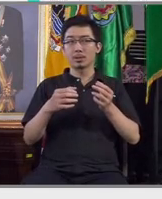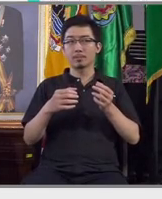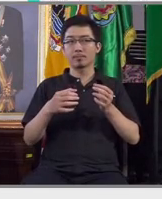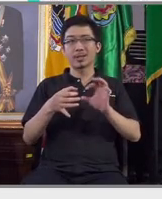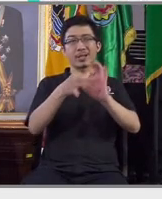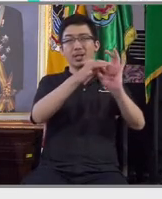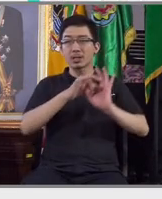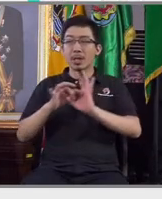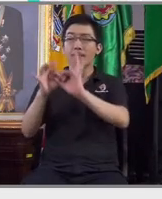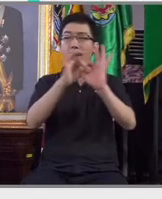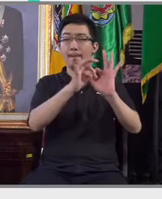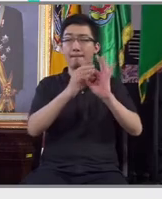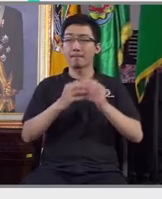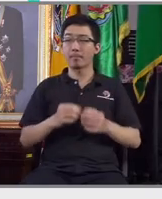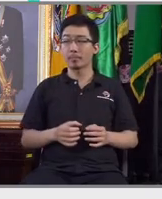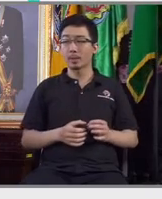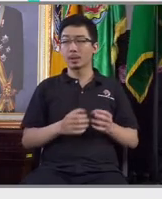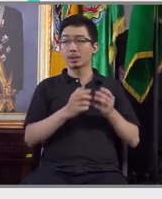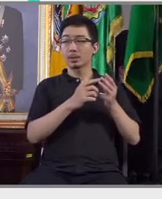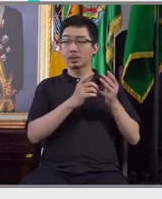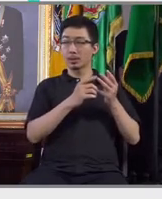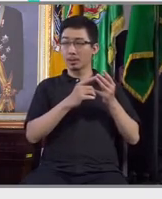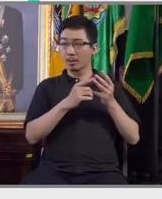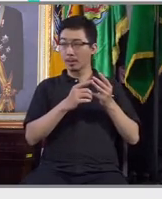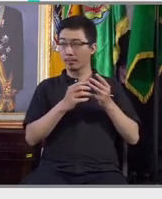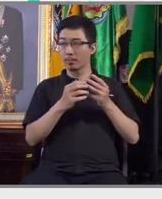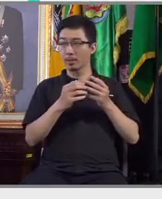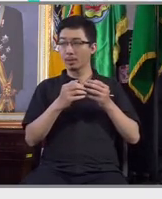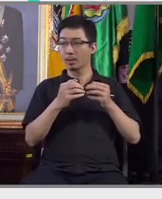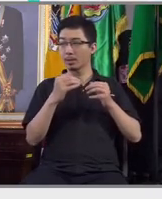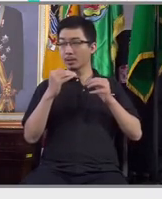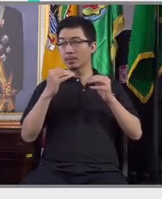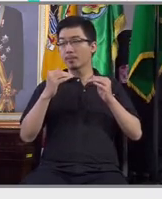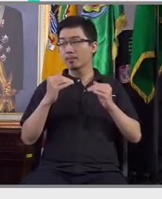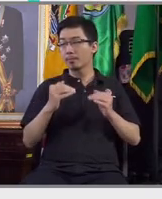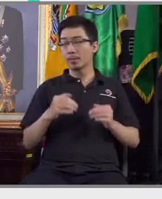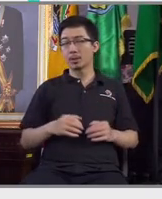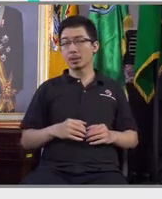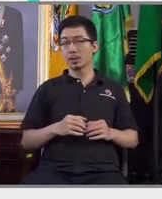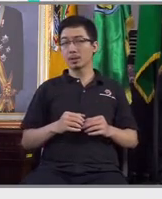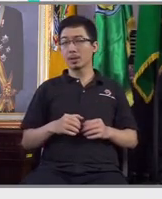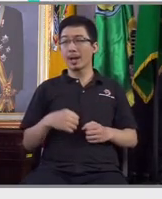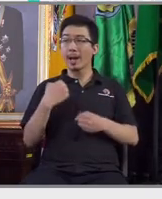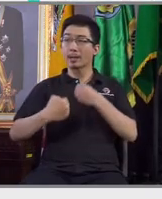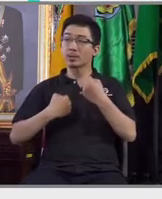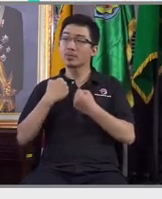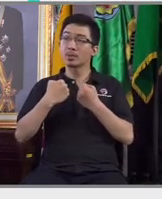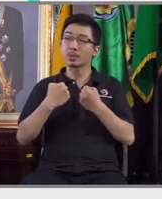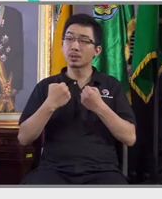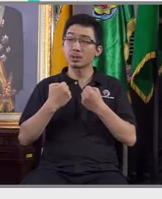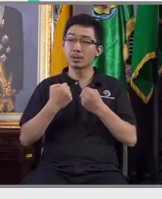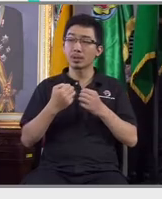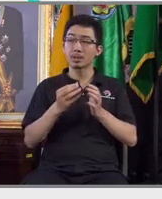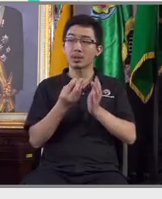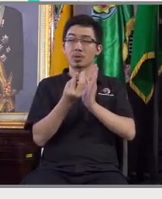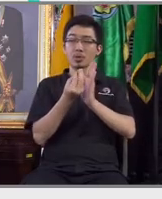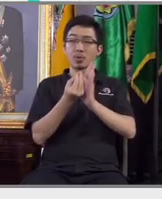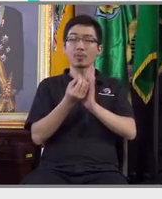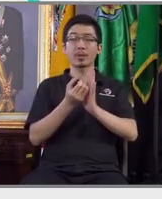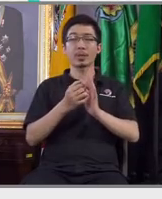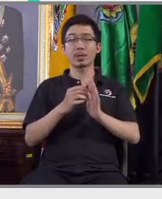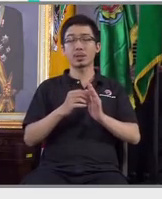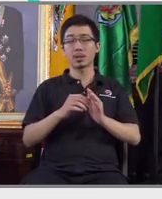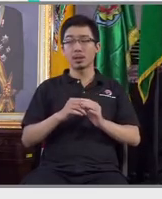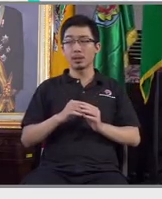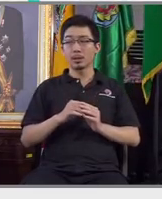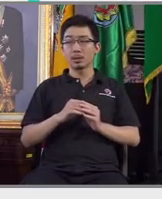dan wilayah pemasaran. Kemudian peningkatan aktivitas ekonomi dan memperlancar distribusi